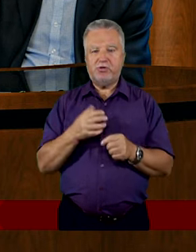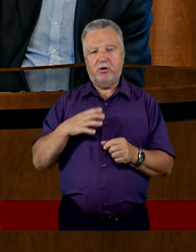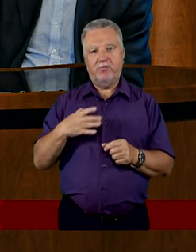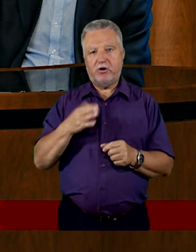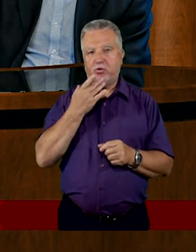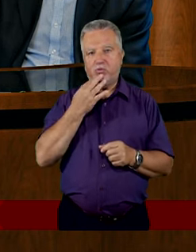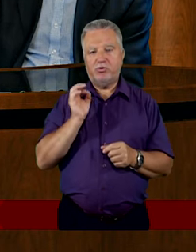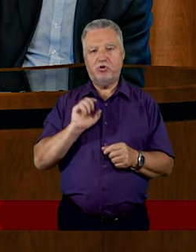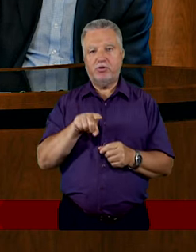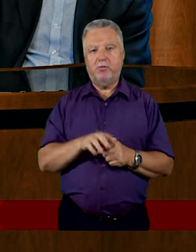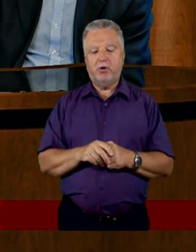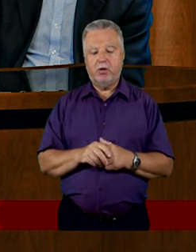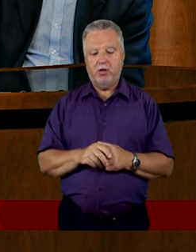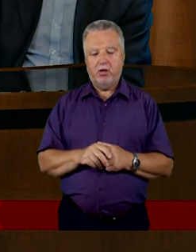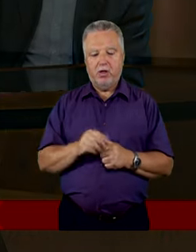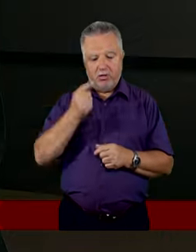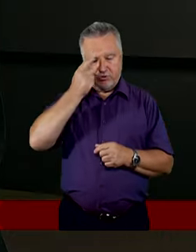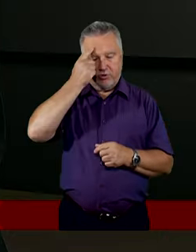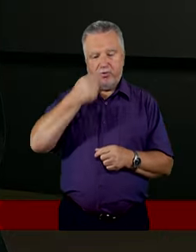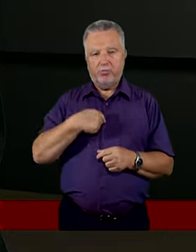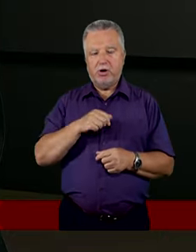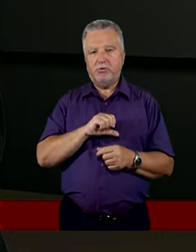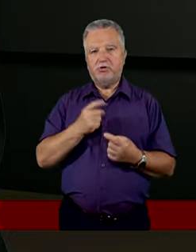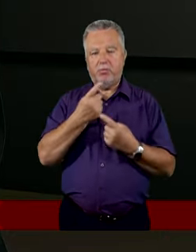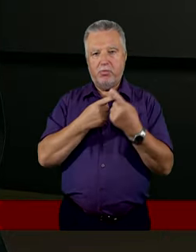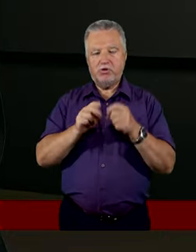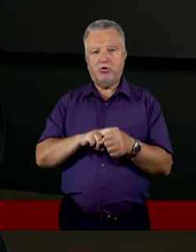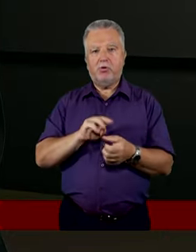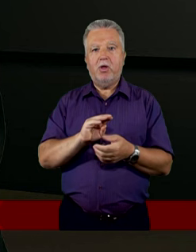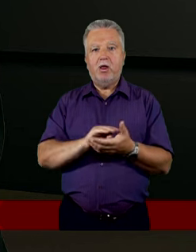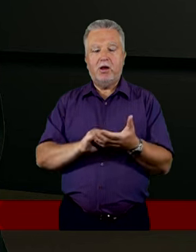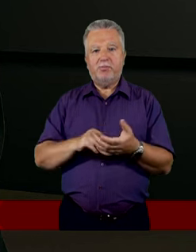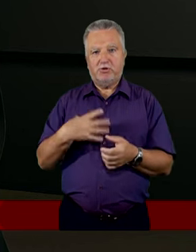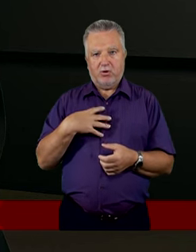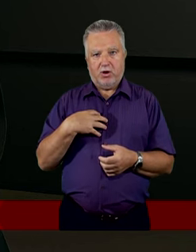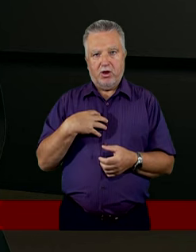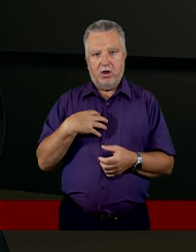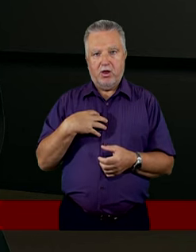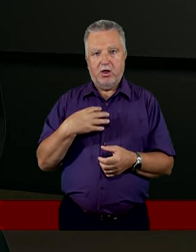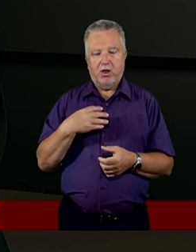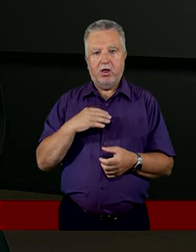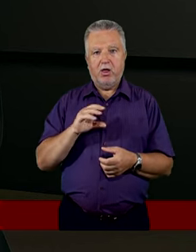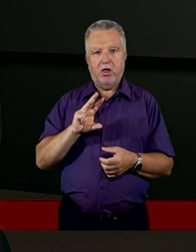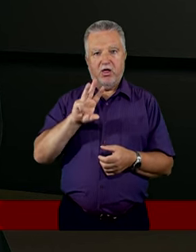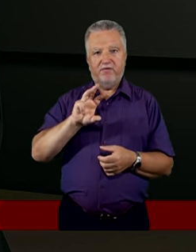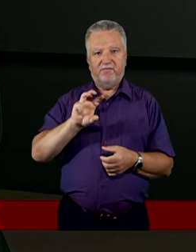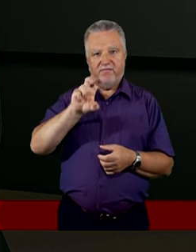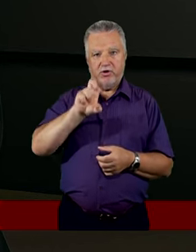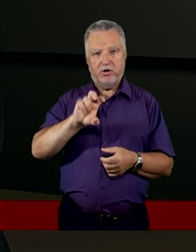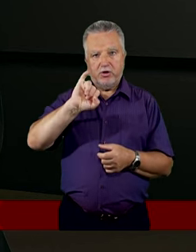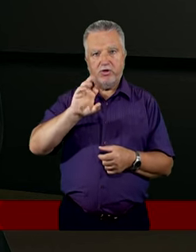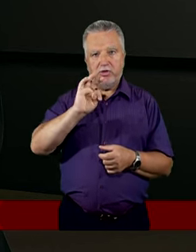Warto o tym też pomyśleć i wiedzieć. Przypomina mi się myśl, którą napisała Ellen White, że